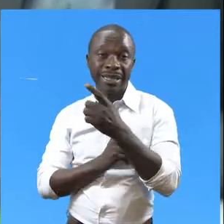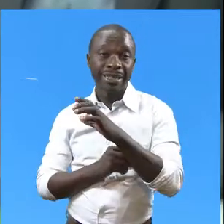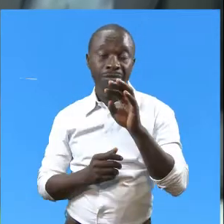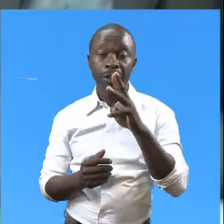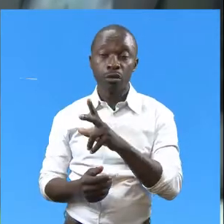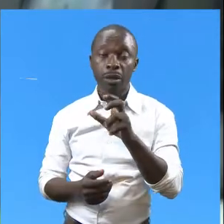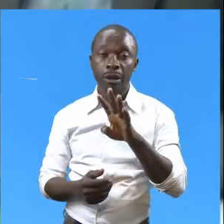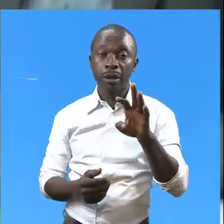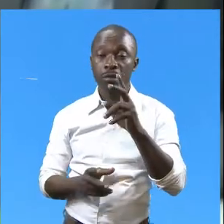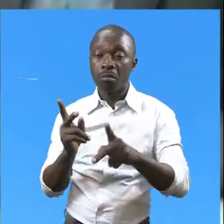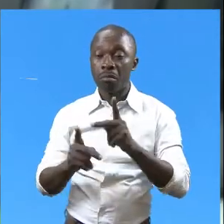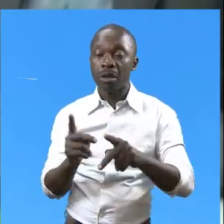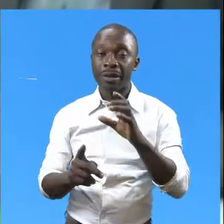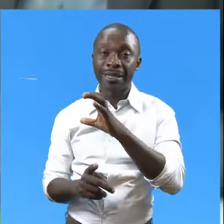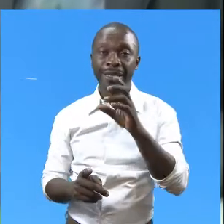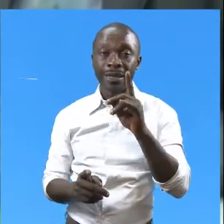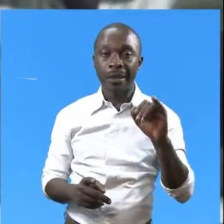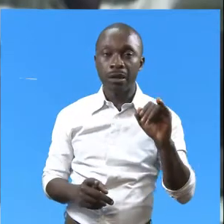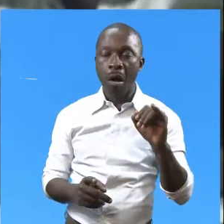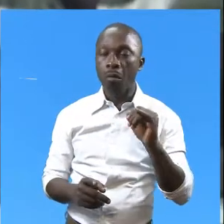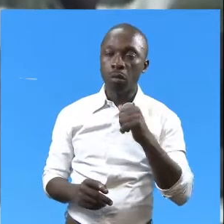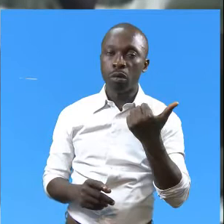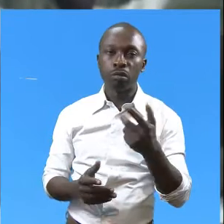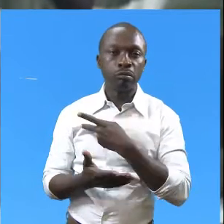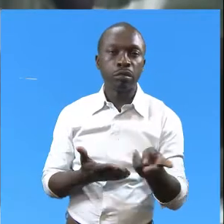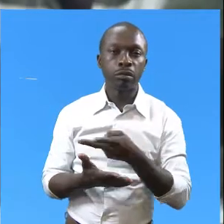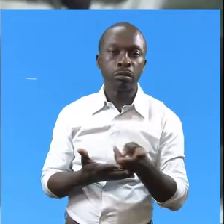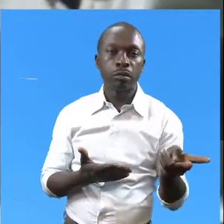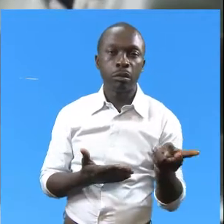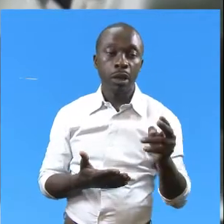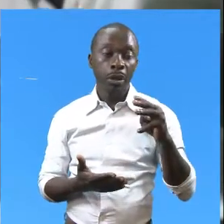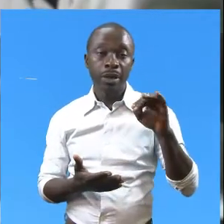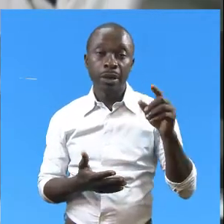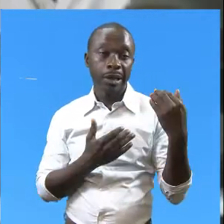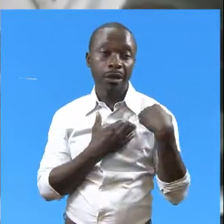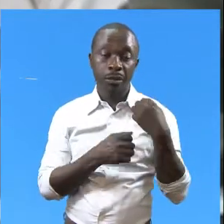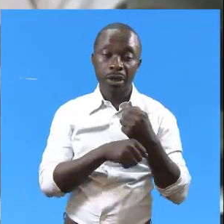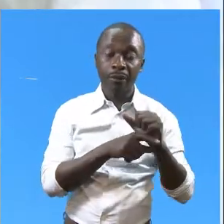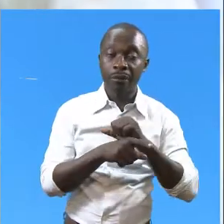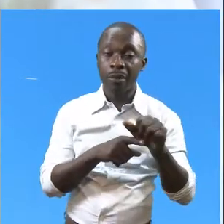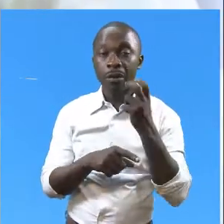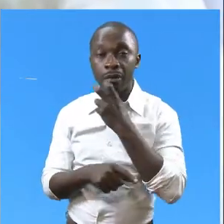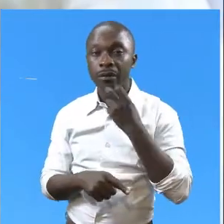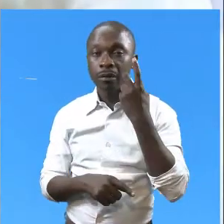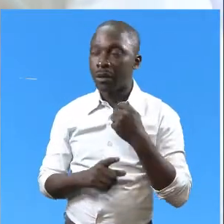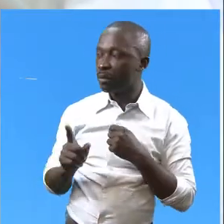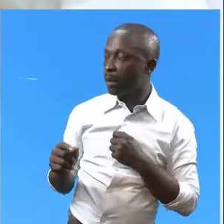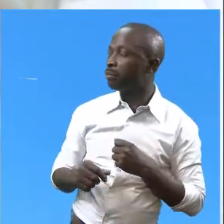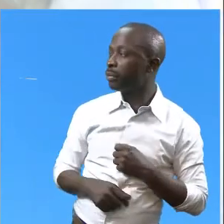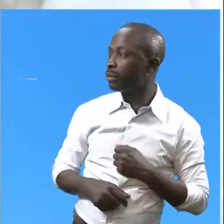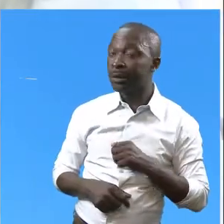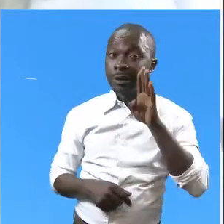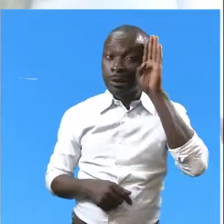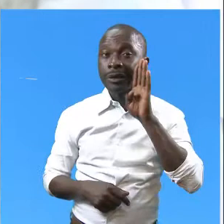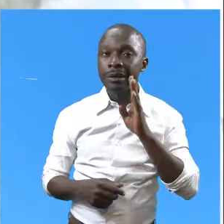100 382 équivalents temps plein. Selon le ministre de l'Emploi et de la Formation professionnelle, Issa Chiroma